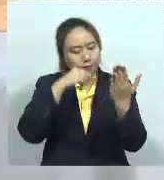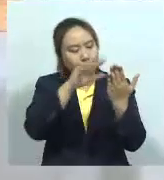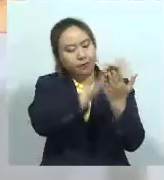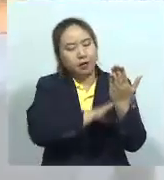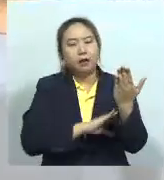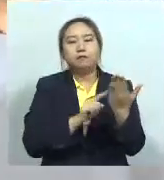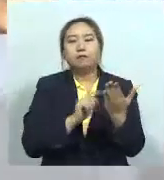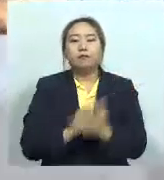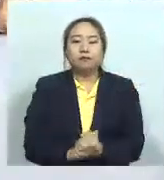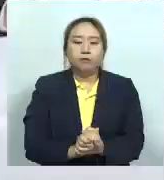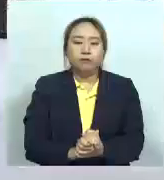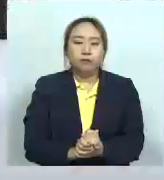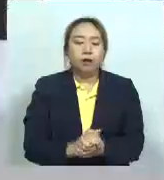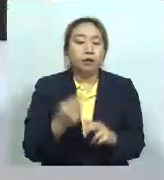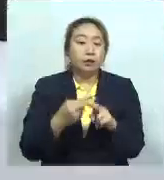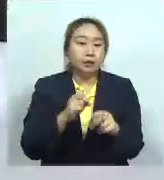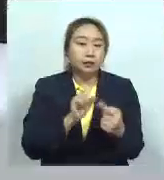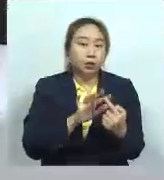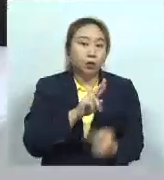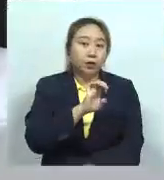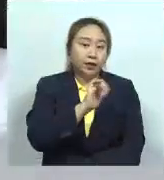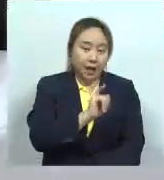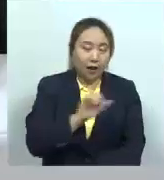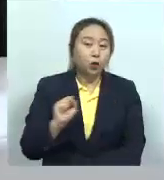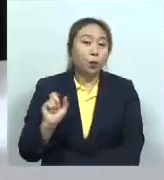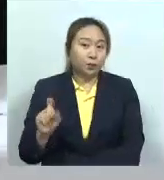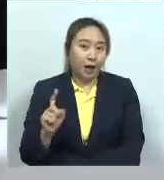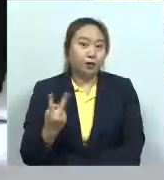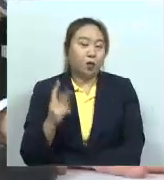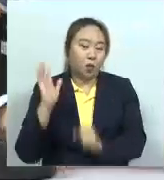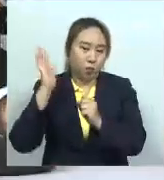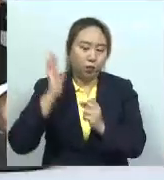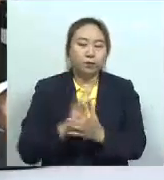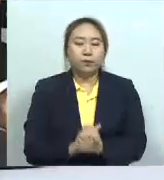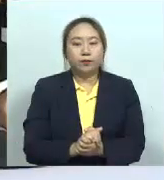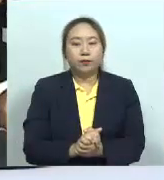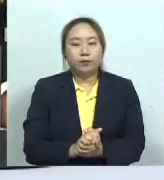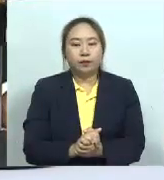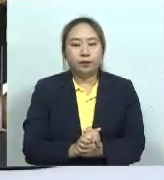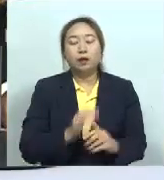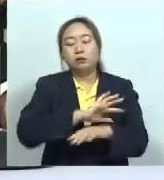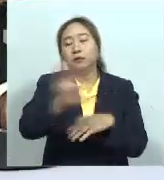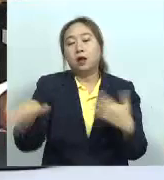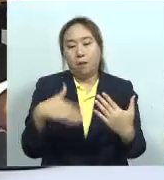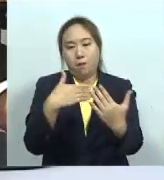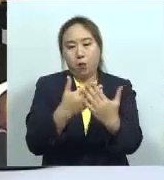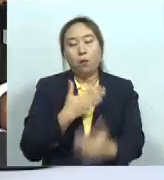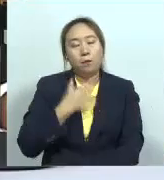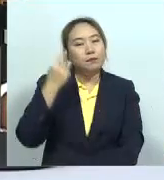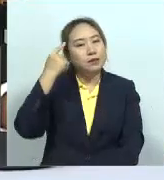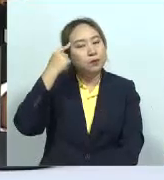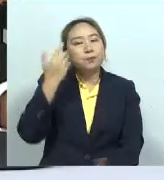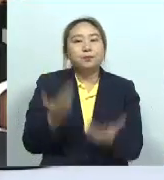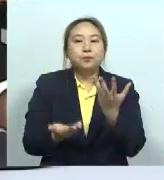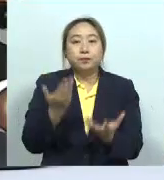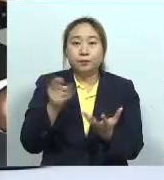ฟังเสียงคุณสุริยะและคุณสมศักดิ์กันค่ะ คือทั้งหมดเนี่ยครับผมคิดว่าอยู่ที่ท่านนายกนะ